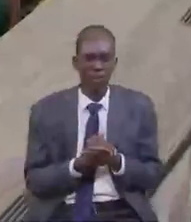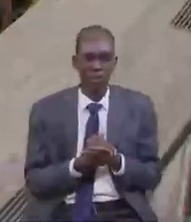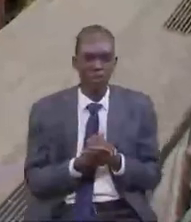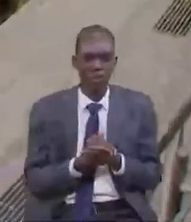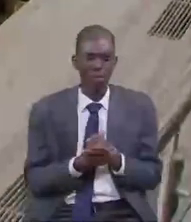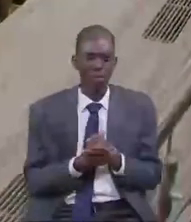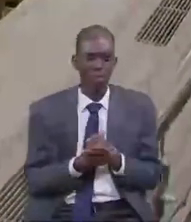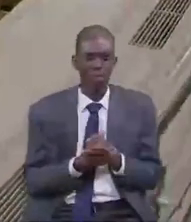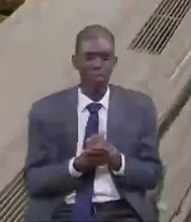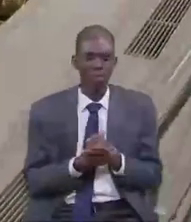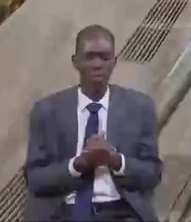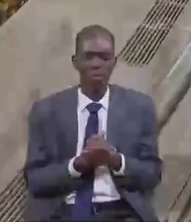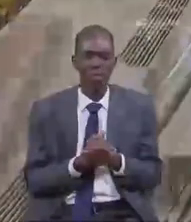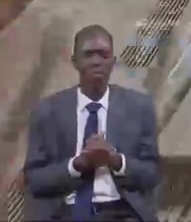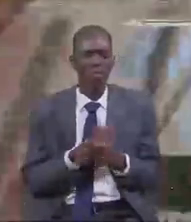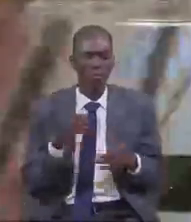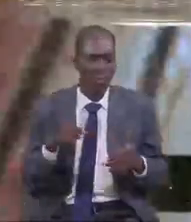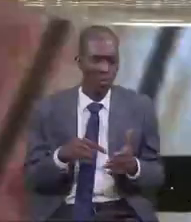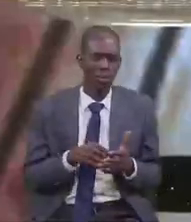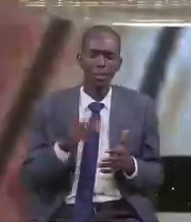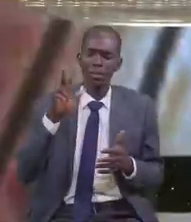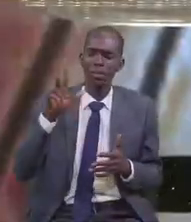Ce 31 décembre